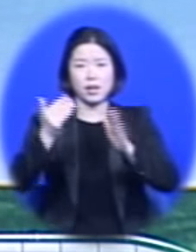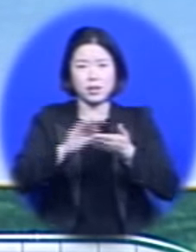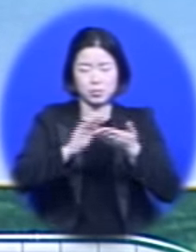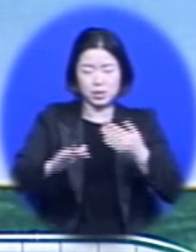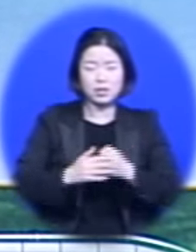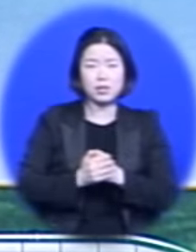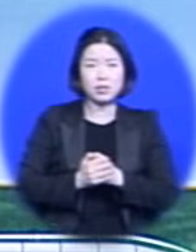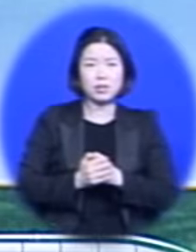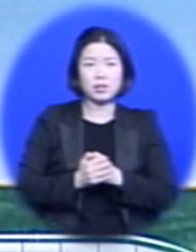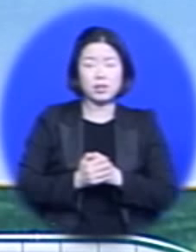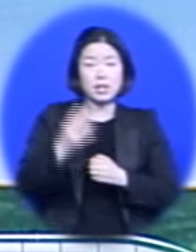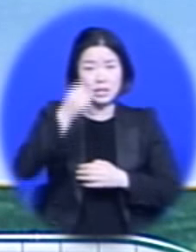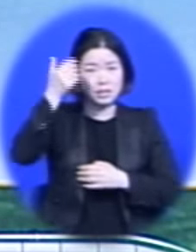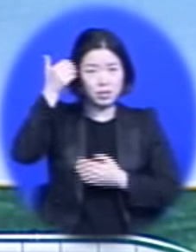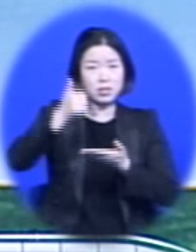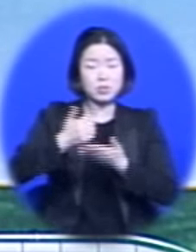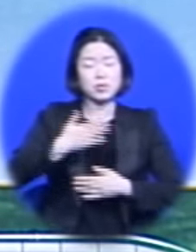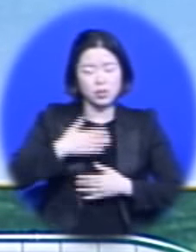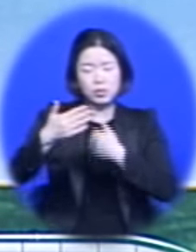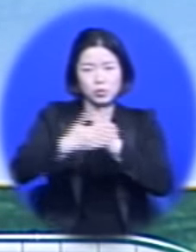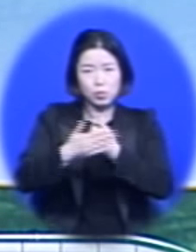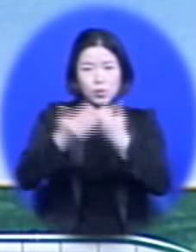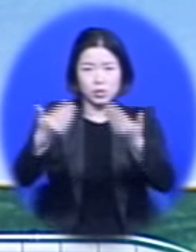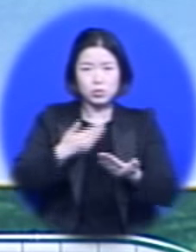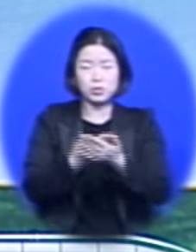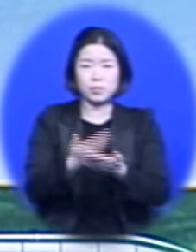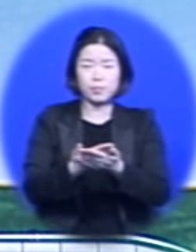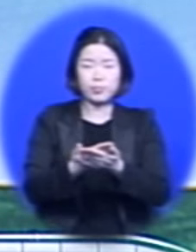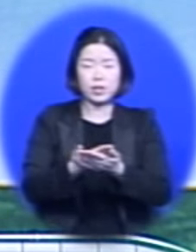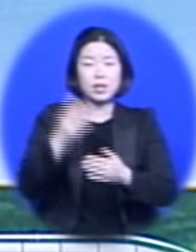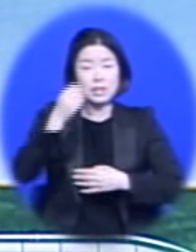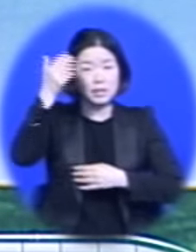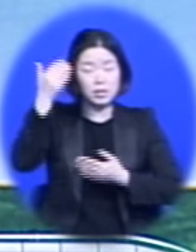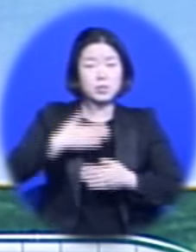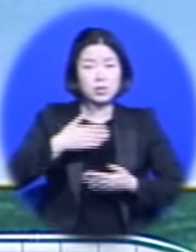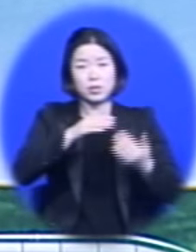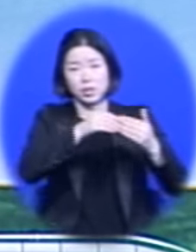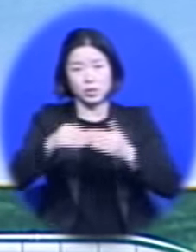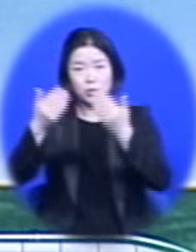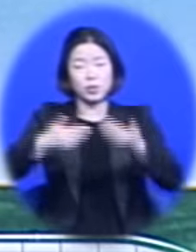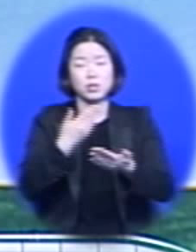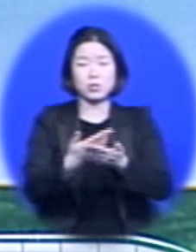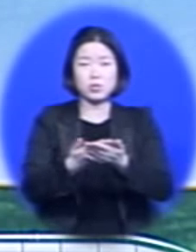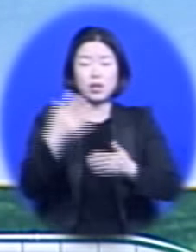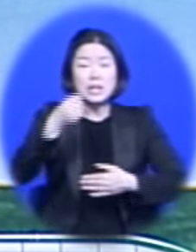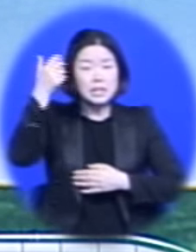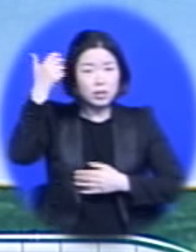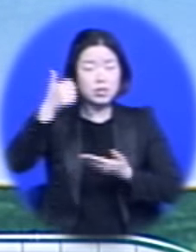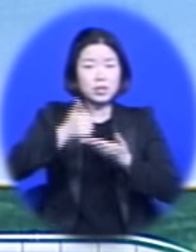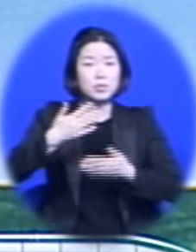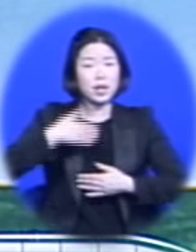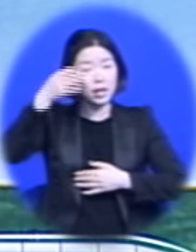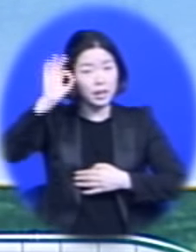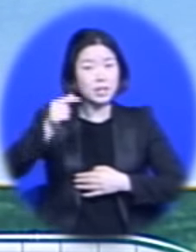성령님께 성령님 저를 도와주세요. 성령님 저를 인도해 주세요. 성령님 제가 뭘 깨닫지 못하는